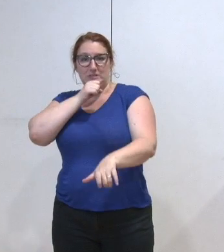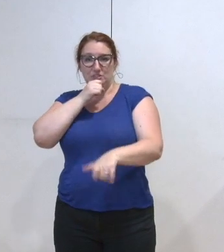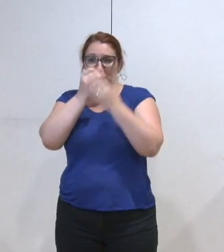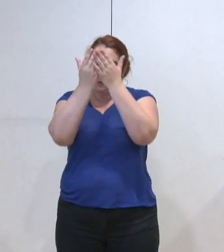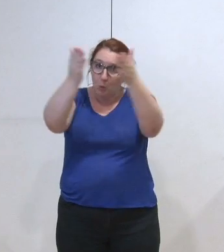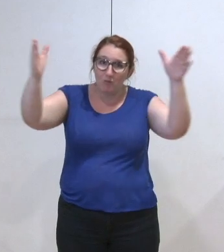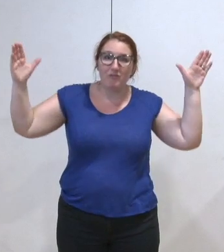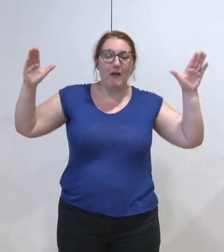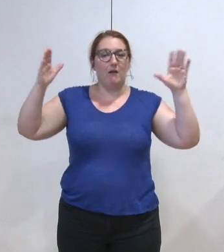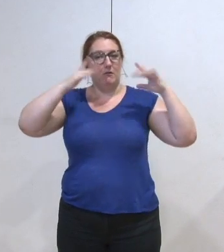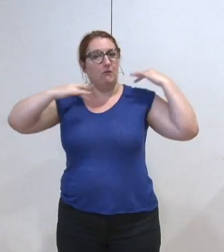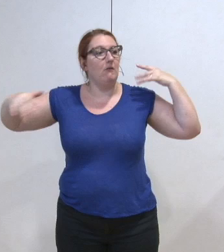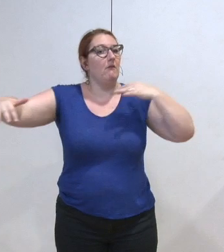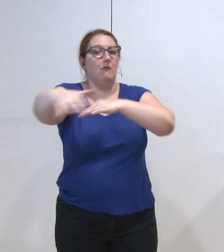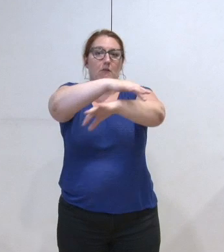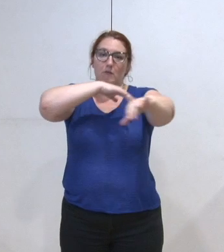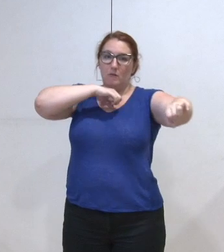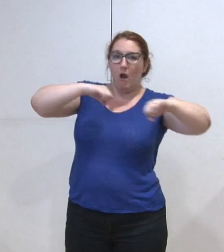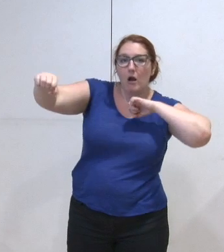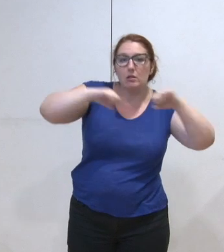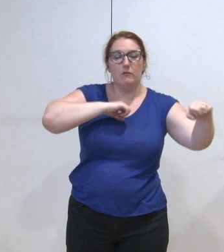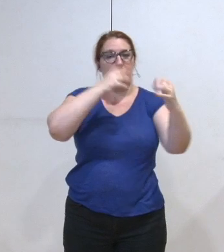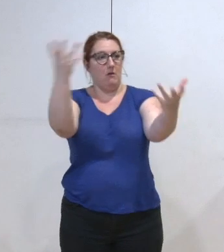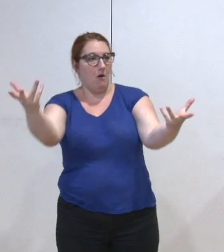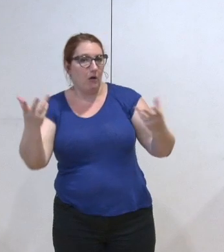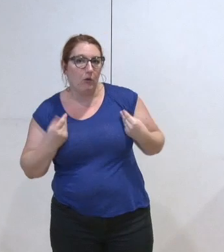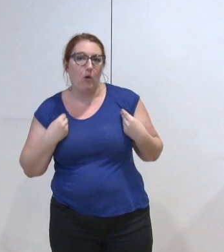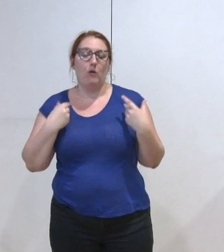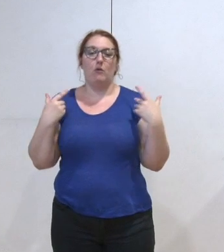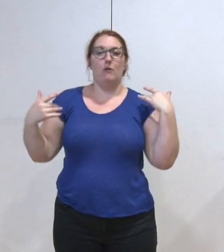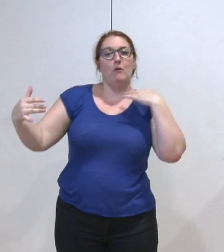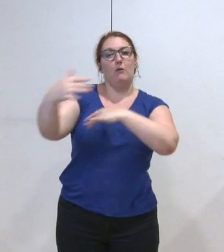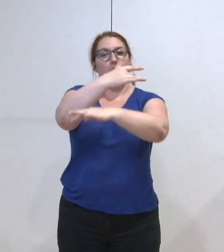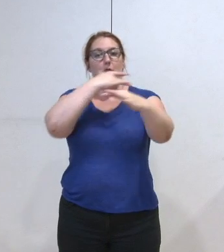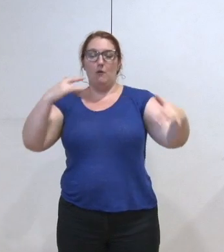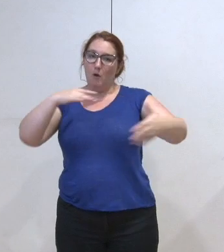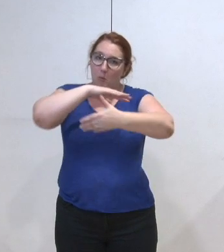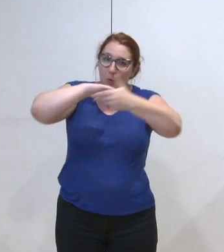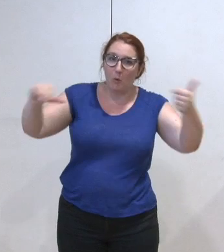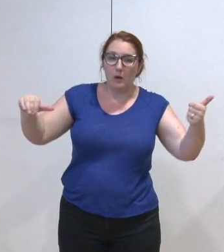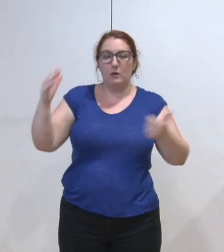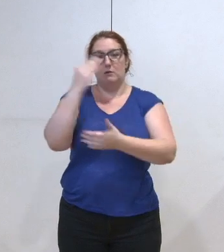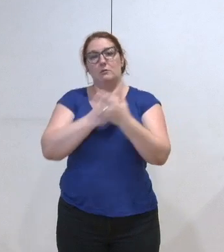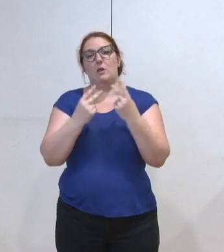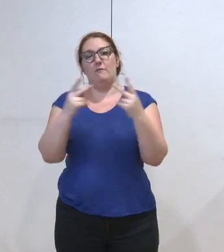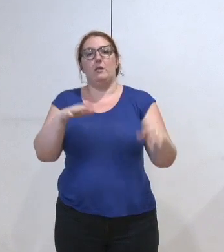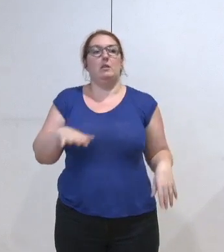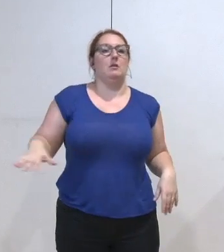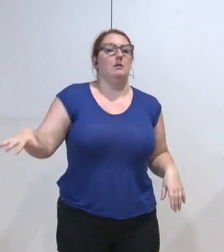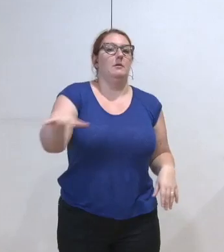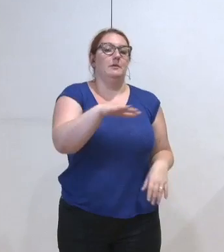manière active et qu'ils puissent accueillir différentes manifestations et être des lieux relais au sein de la